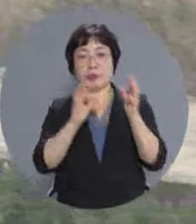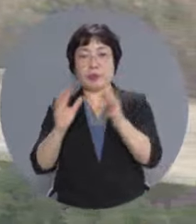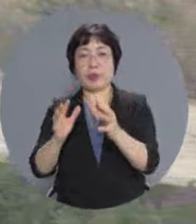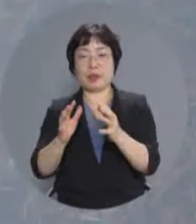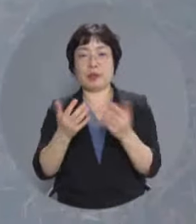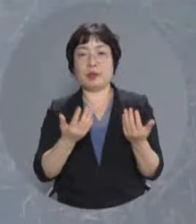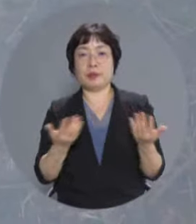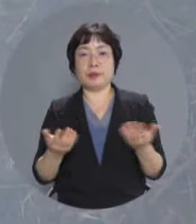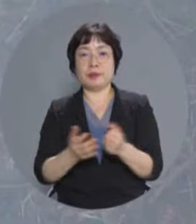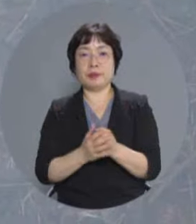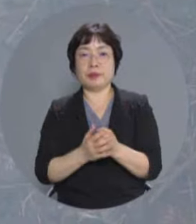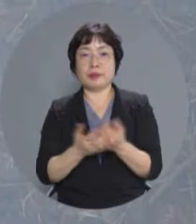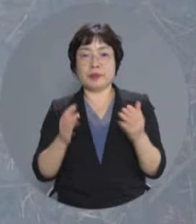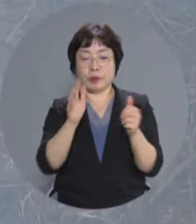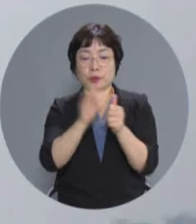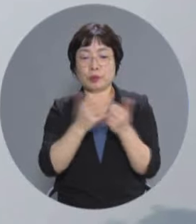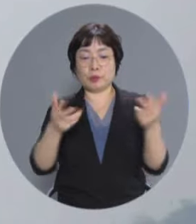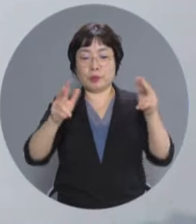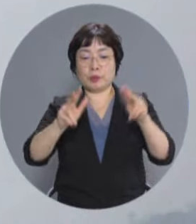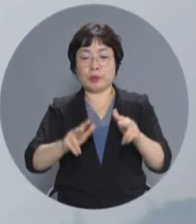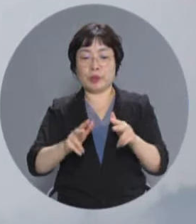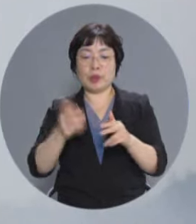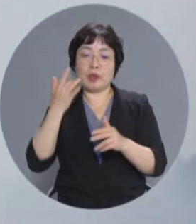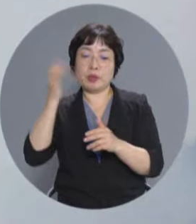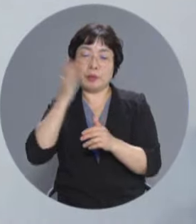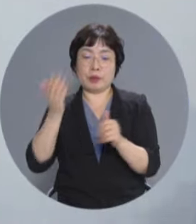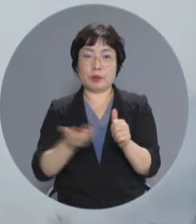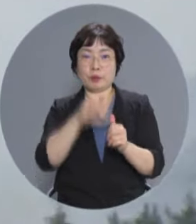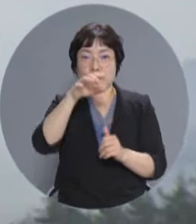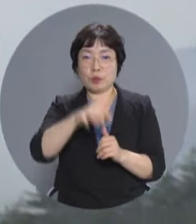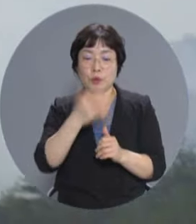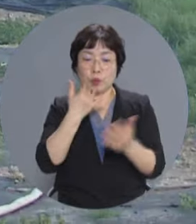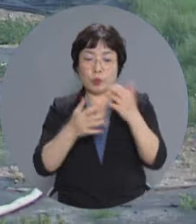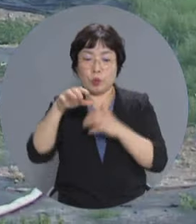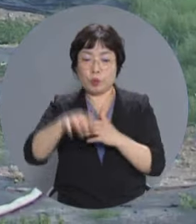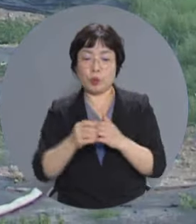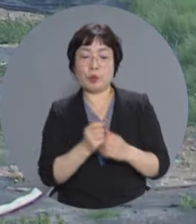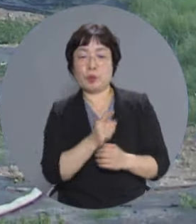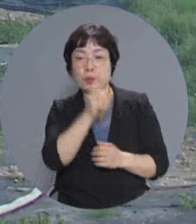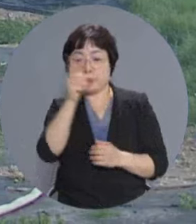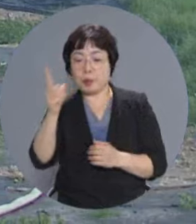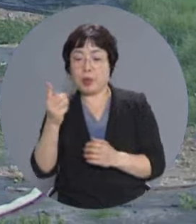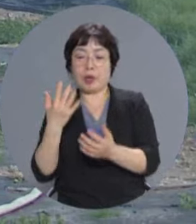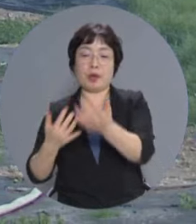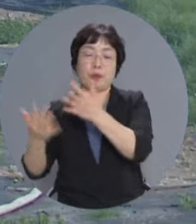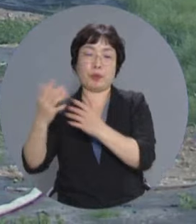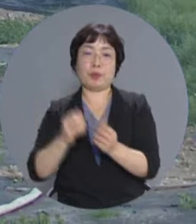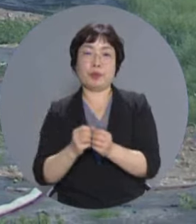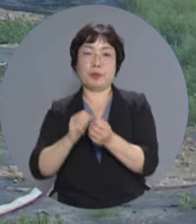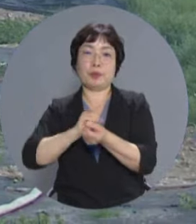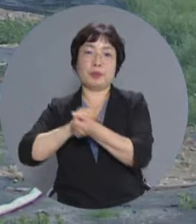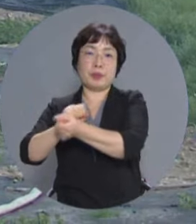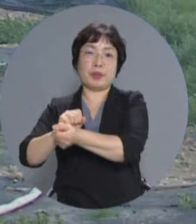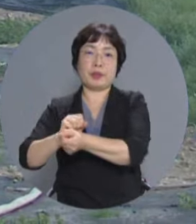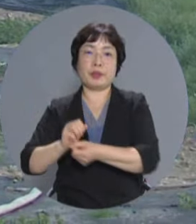투입됐습니다. 함평 산불 원인은 인근 양봉장에서 쓰레기 소각에서 나온 불씨가 바람을 타고 번진